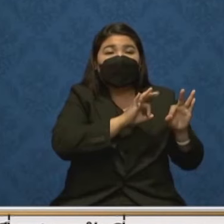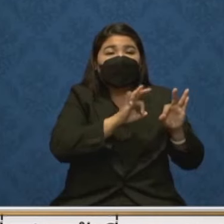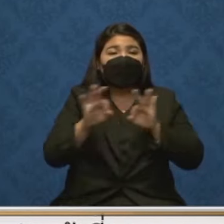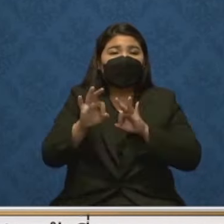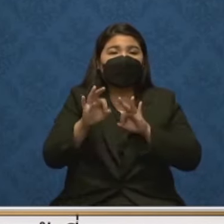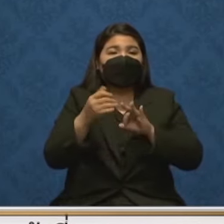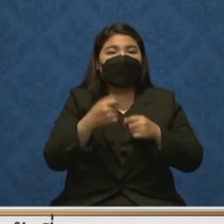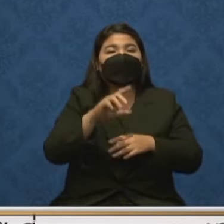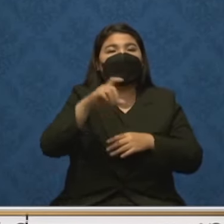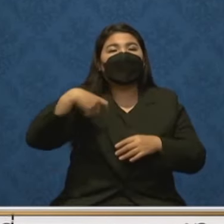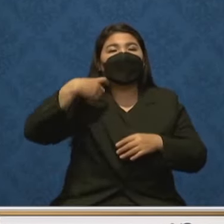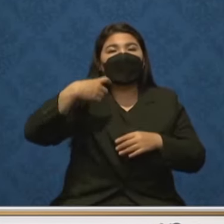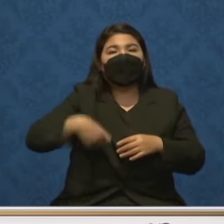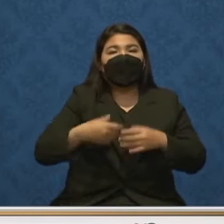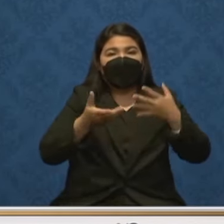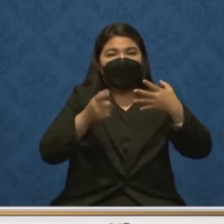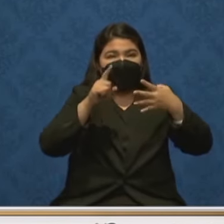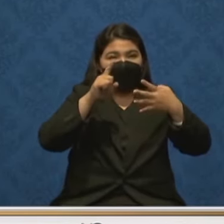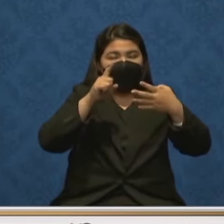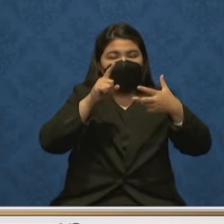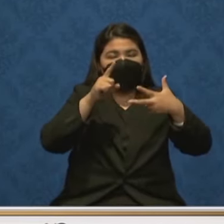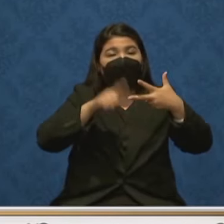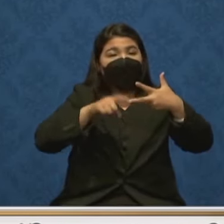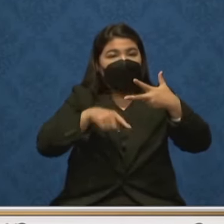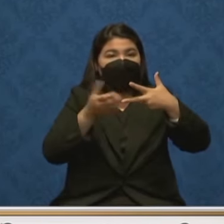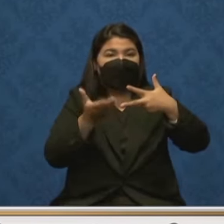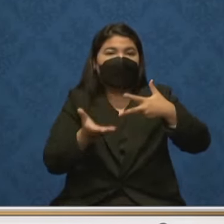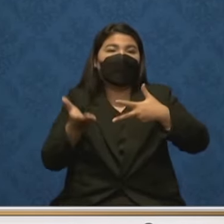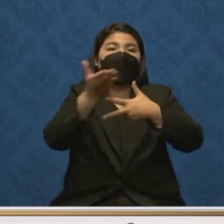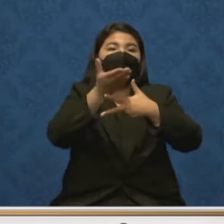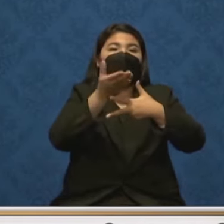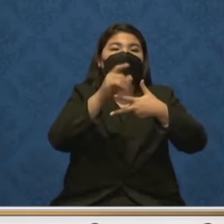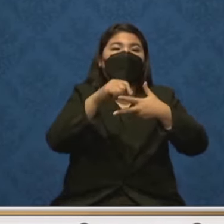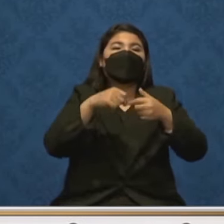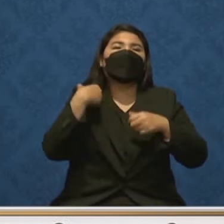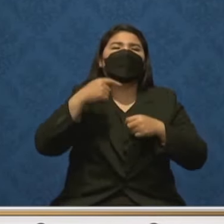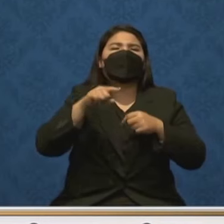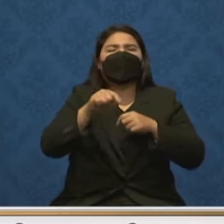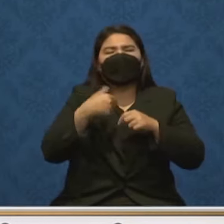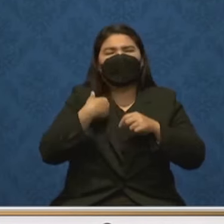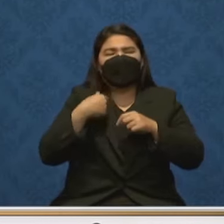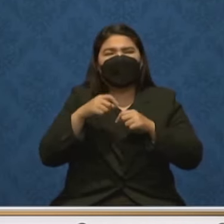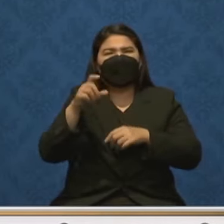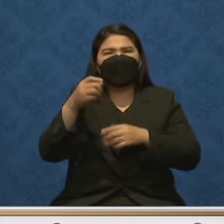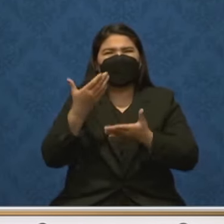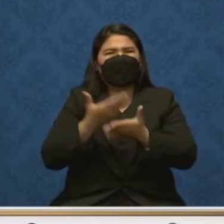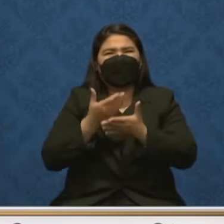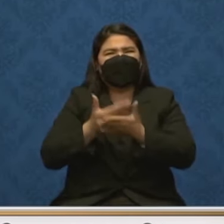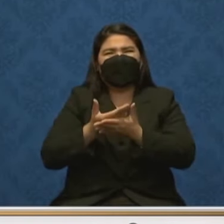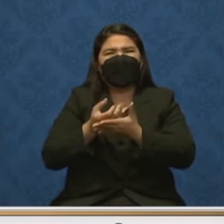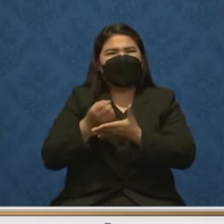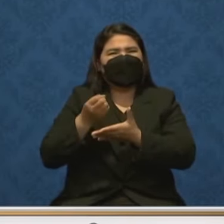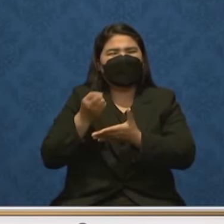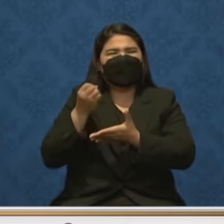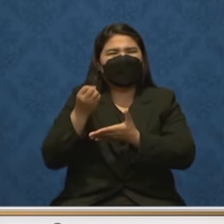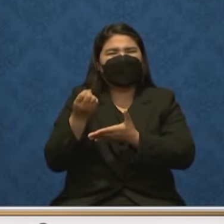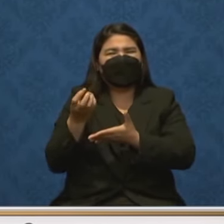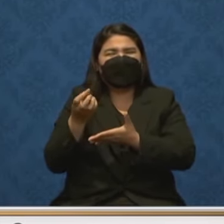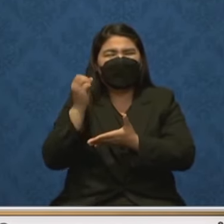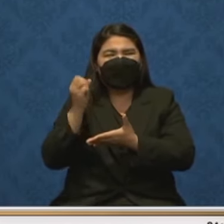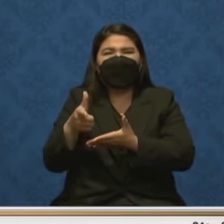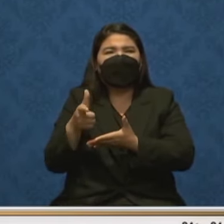ทอนขึ้นไปศาลฎีกาดิฉันก็คิดว่าสิ้นเปลืองเพราะประสบการณ์พวกนั้นได้จากการทำงานอยู่แล้วไม่จำเป็นจะต้องไปจัดฝึกอบรมนะคะให้เสีย